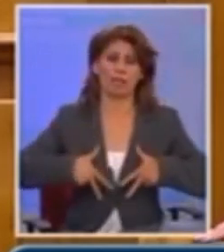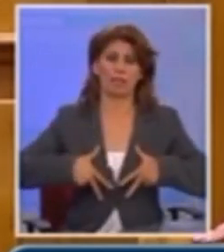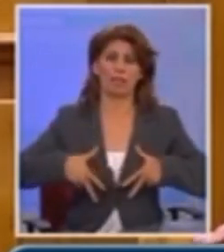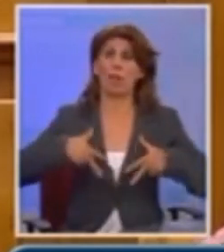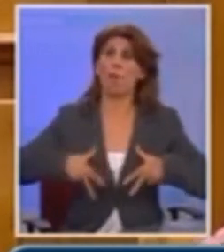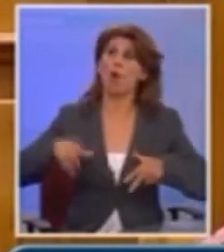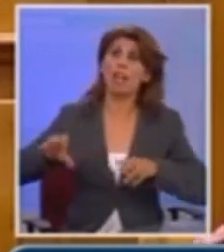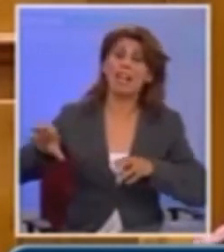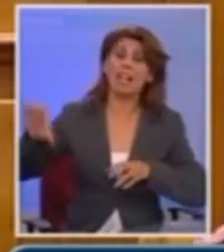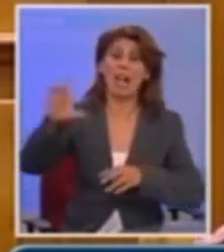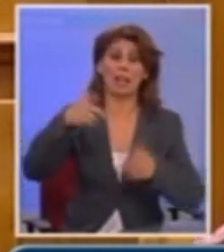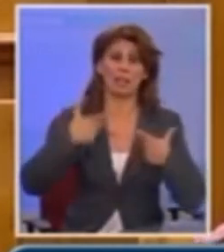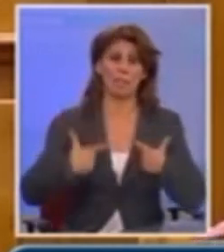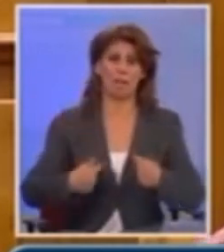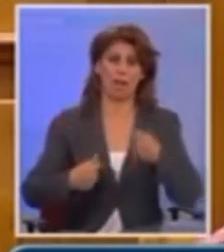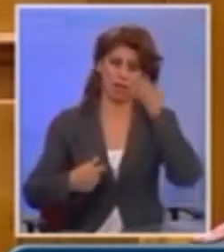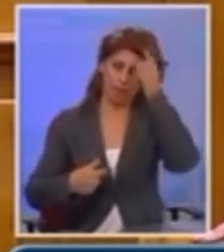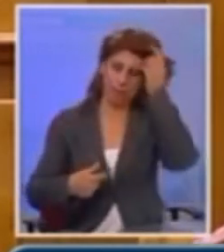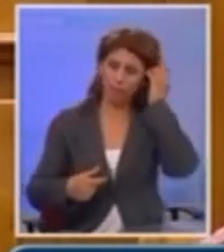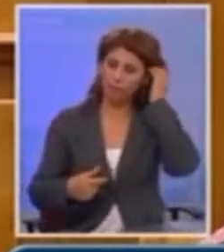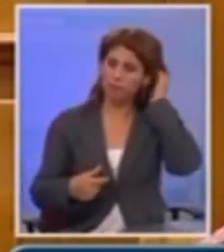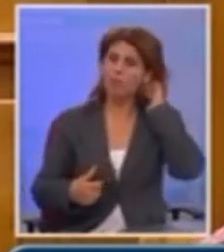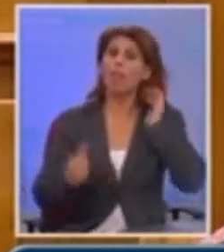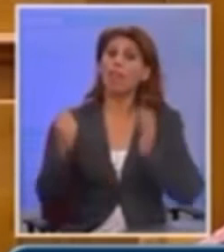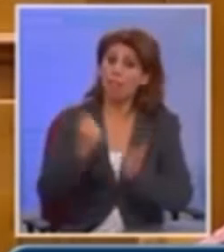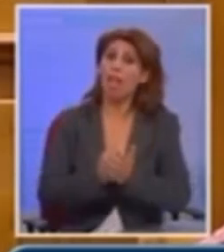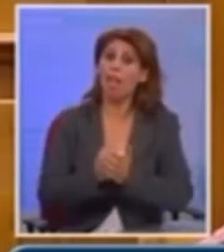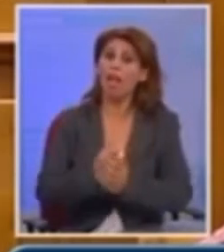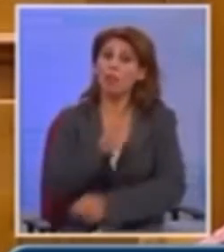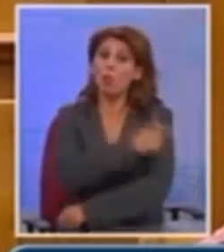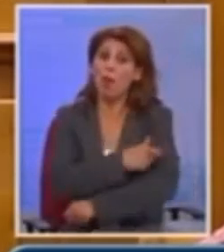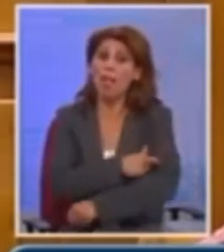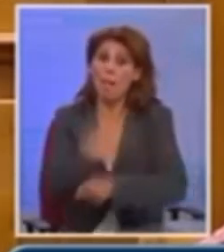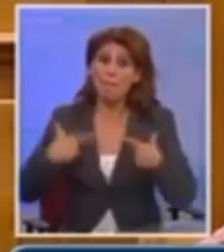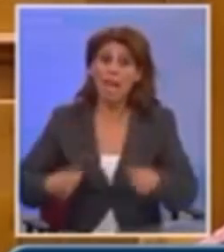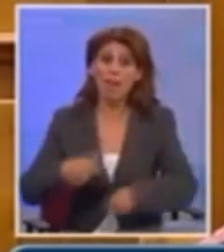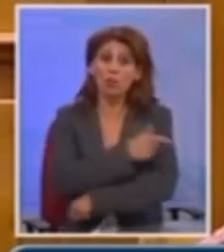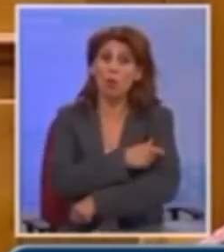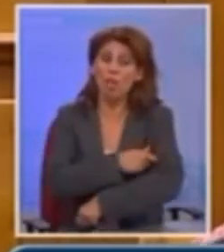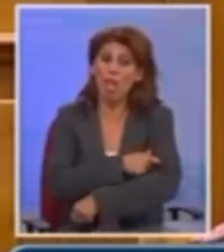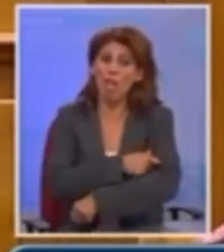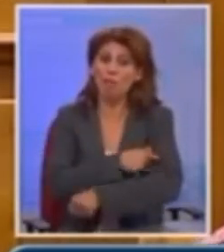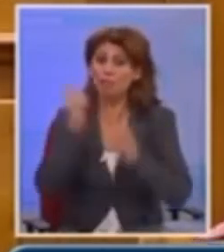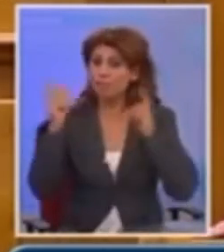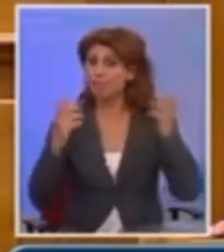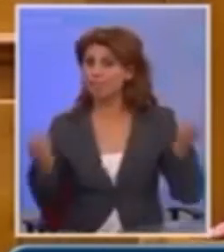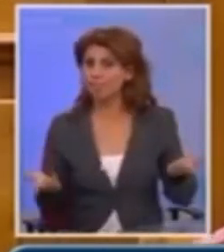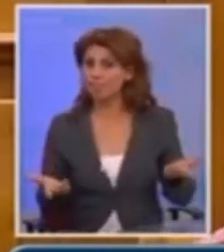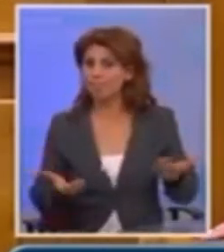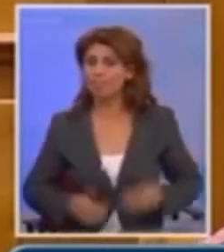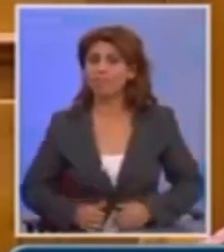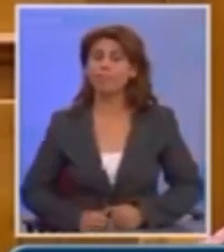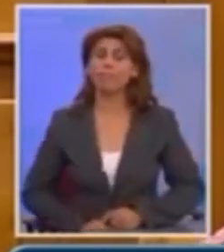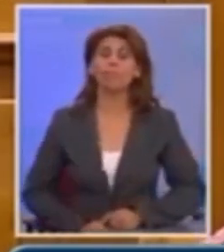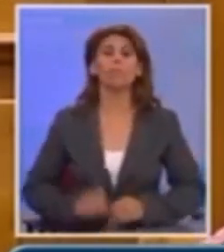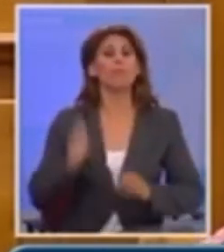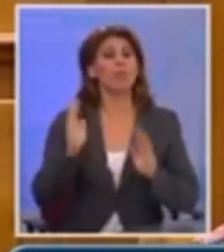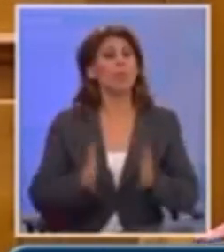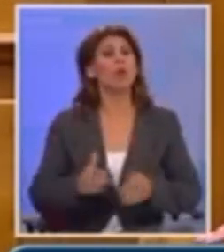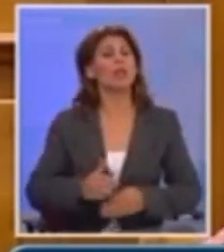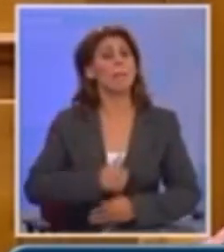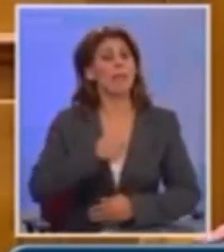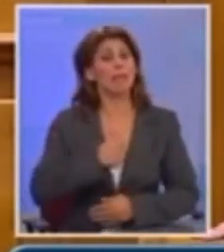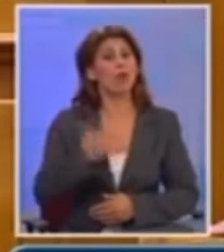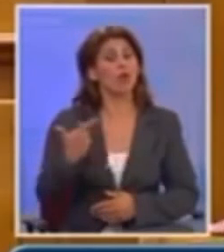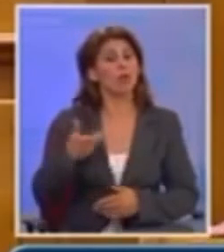κρατών μελών και του ΟΗΕ. Μπορεί να είναι κανείς περήφανος